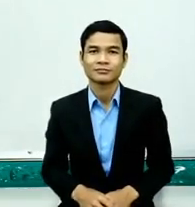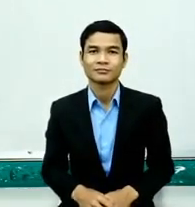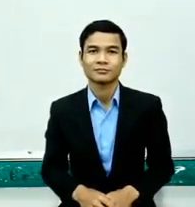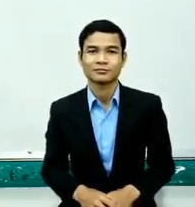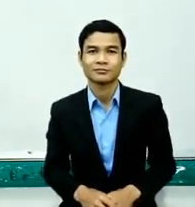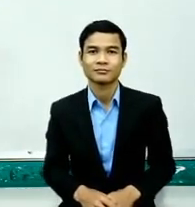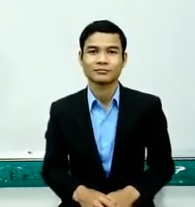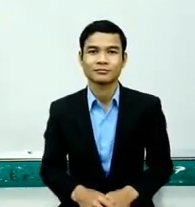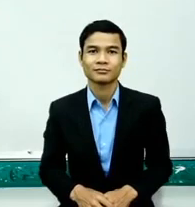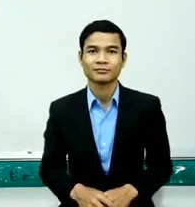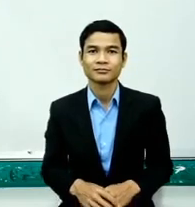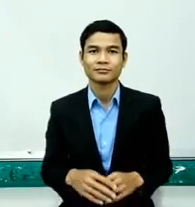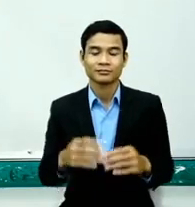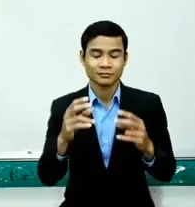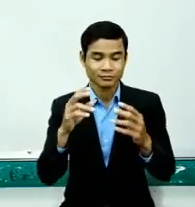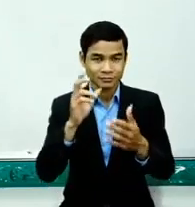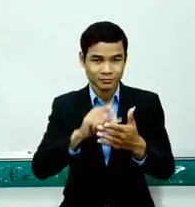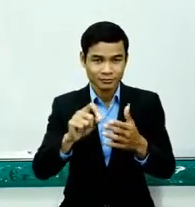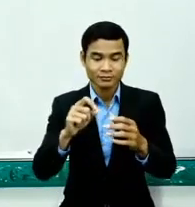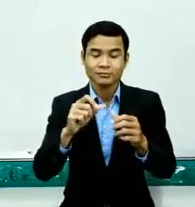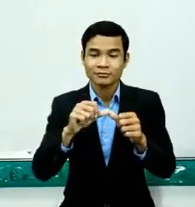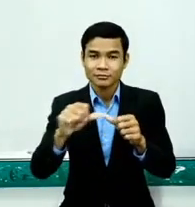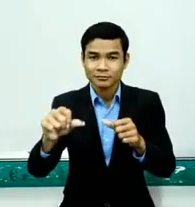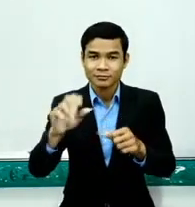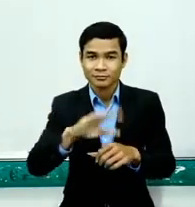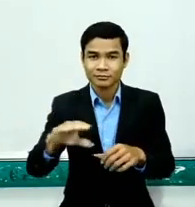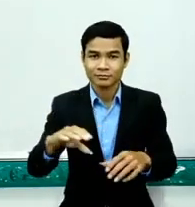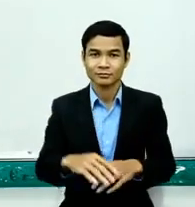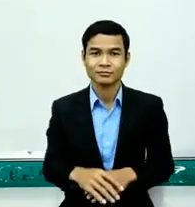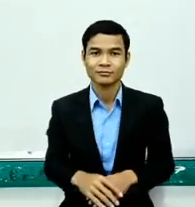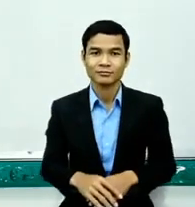Chà, con tìm khuôn sơ xê sra bằng tỏ tiết.